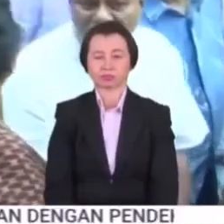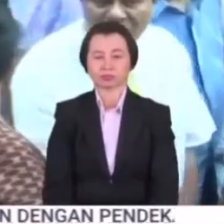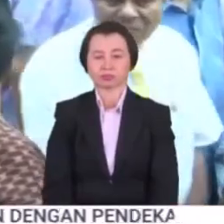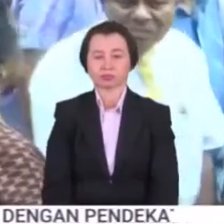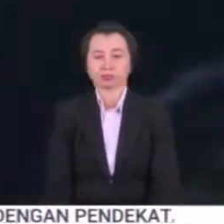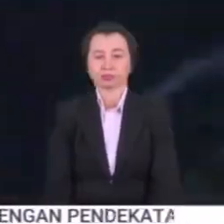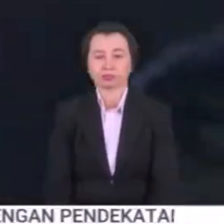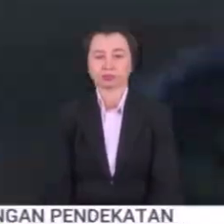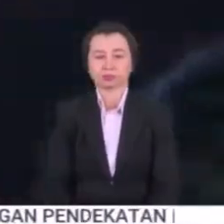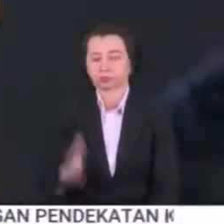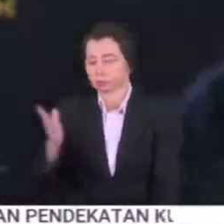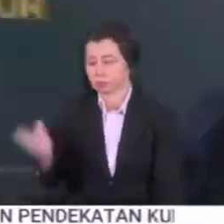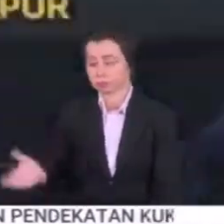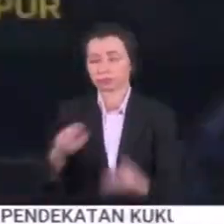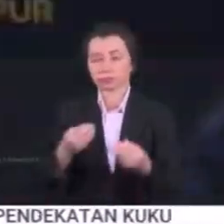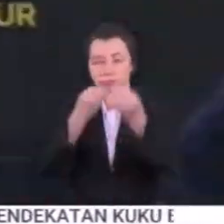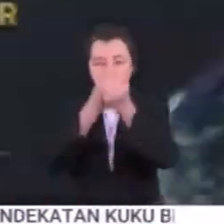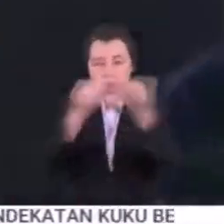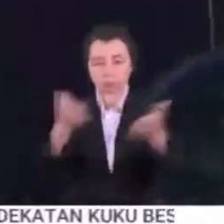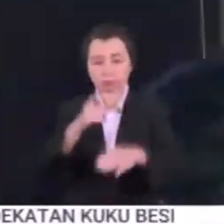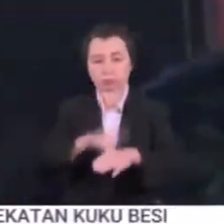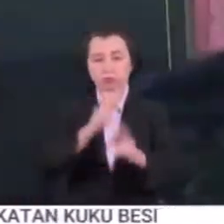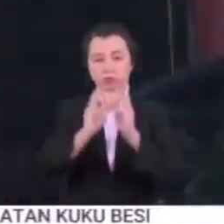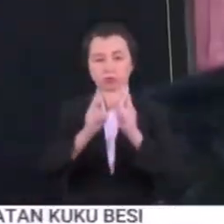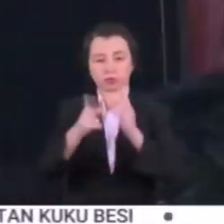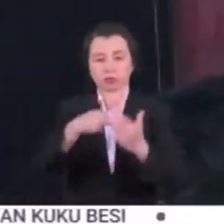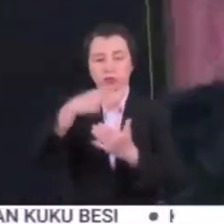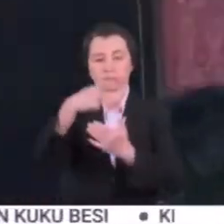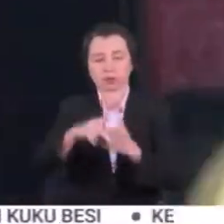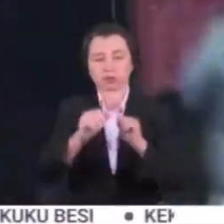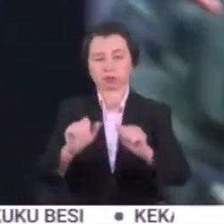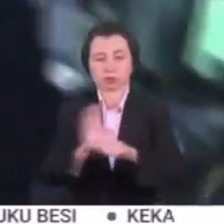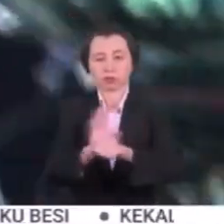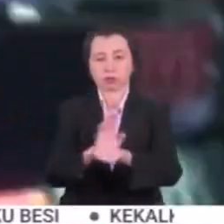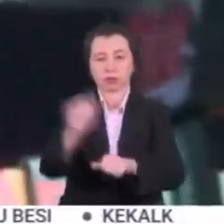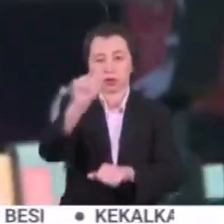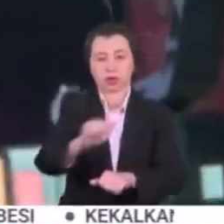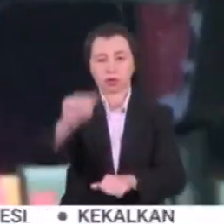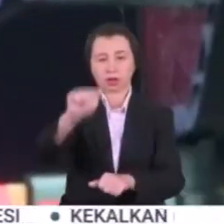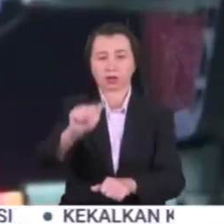Beliau mengumumkan perkara itu semasa berucap pada program Lestari Niaga at Kuala Lumpur.